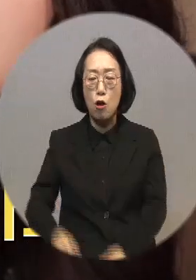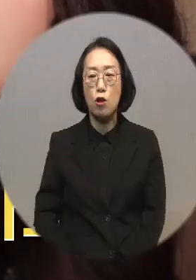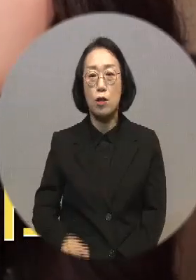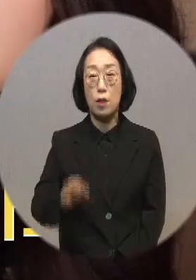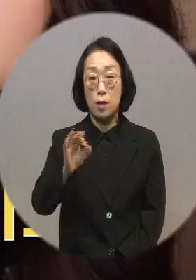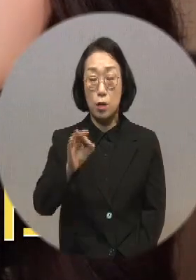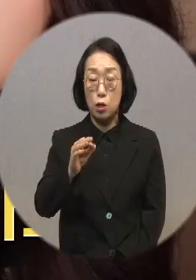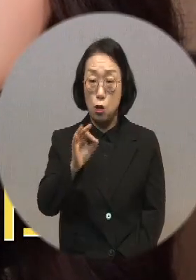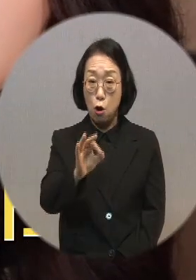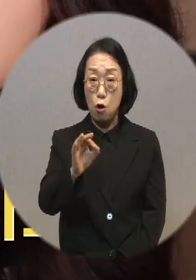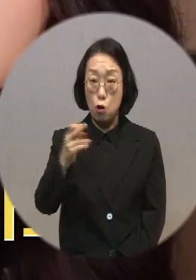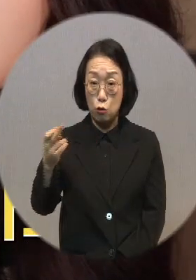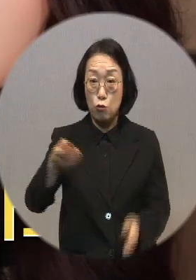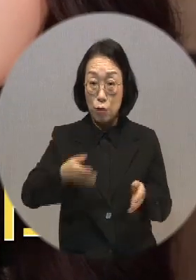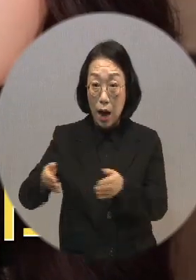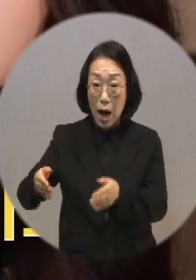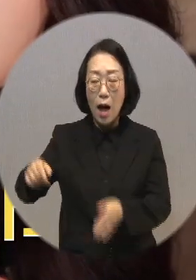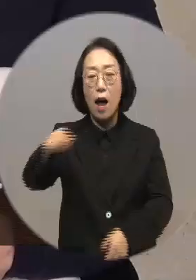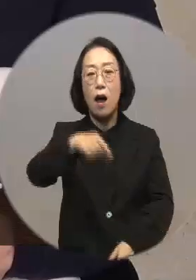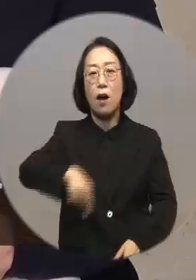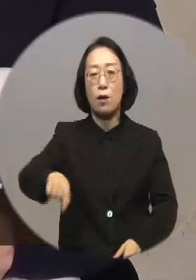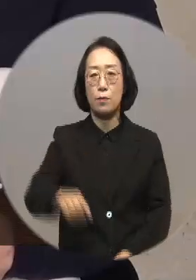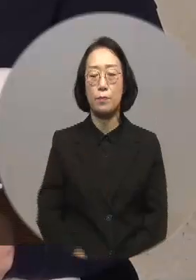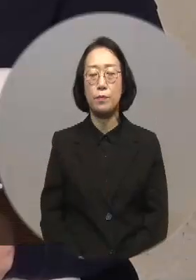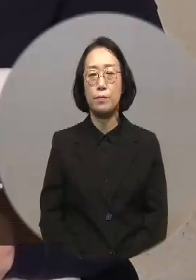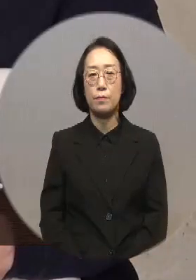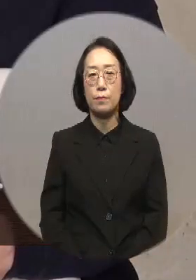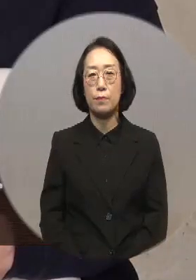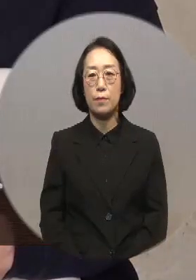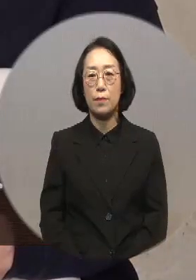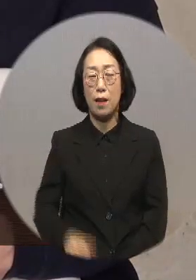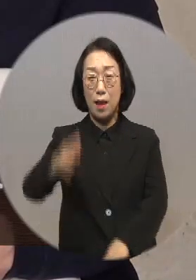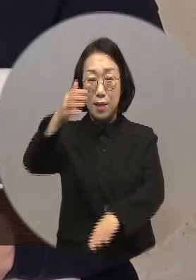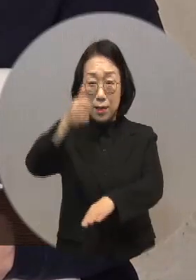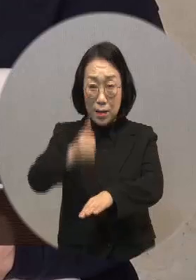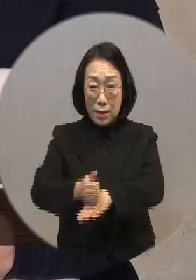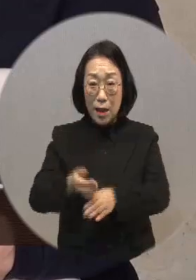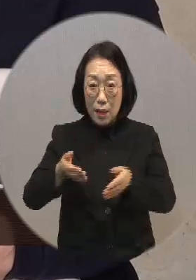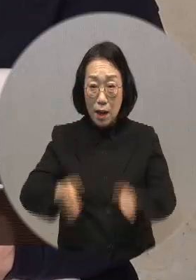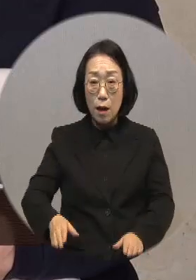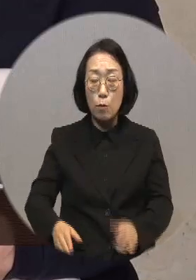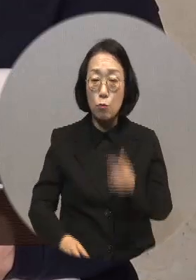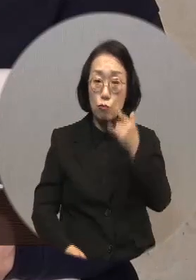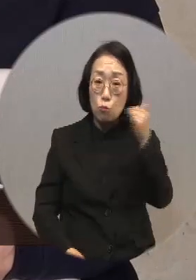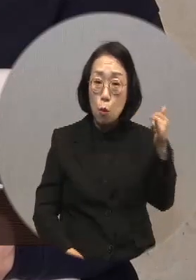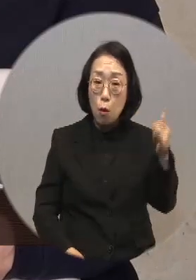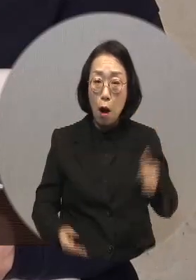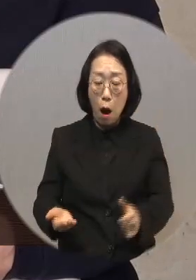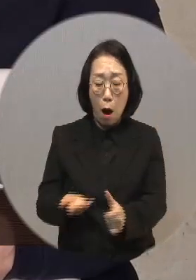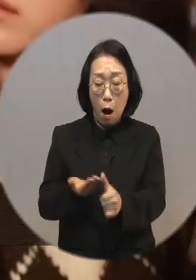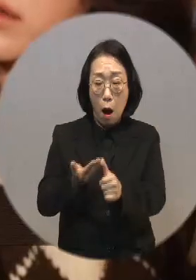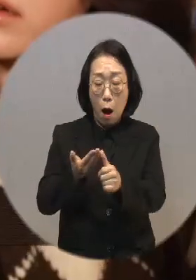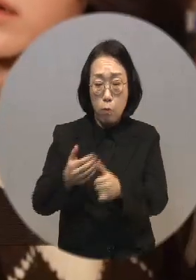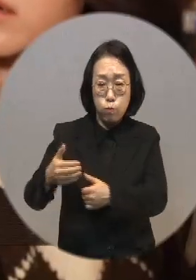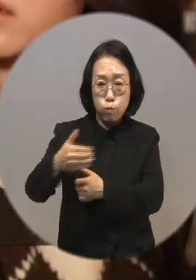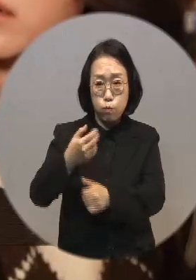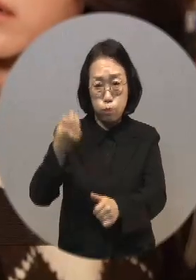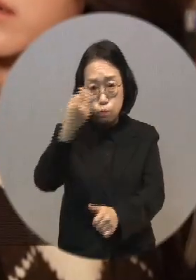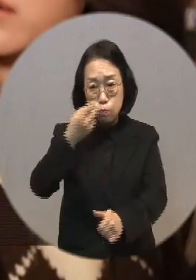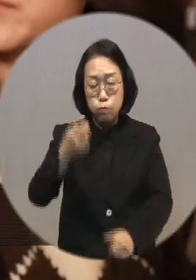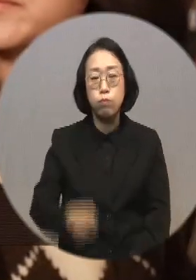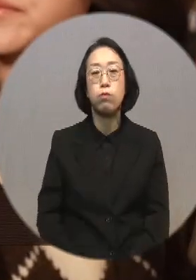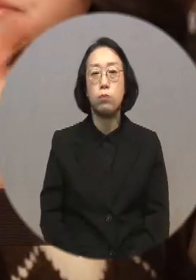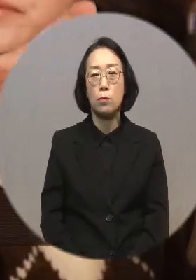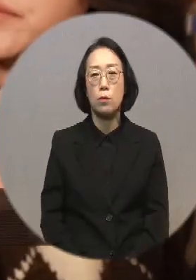간신히 보존되는데 그러면 무슨 말이냐면 현상이 뒤늦게 낳은 아이들은 부모가 케어하기 전에 이미 죽어버려요. 그러면 네. 누가